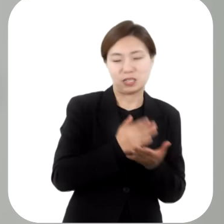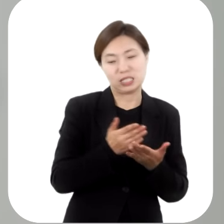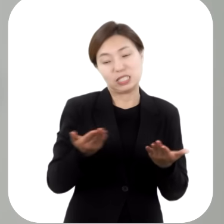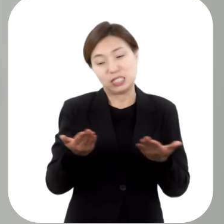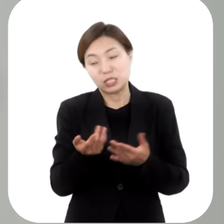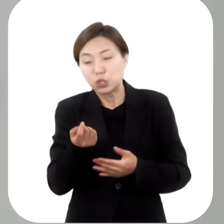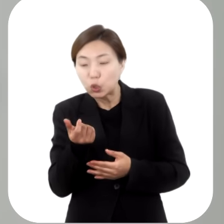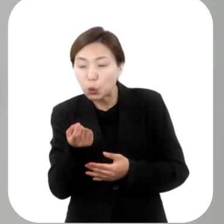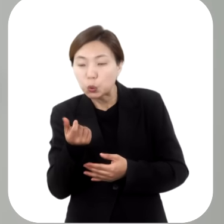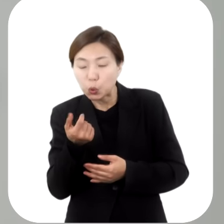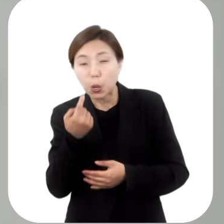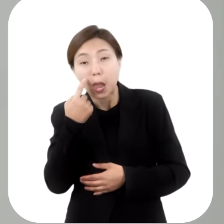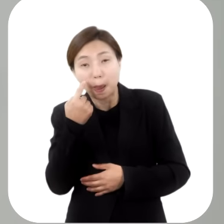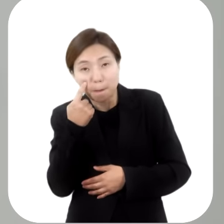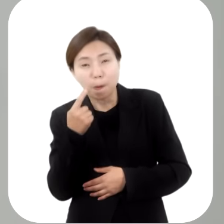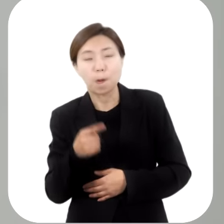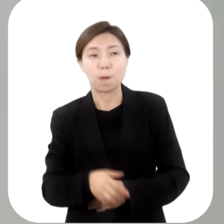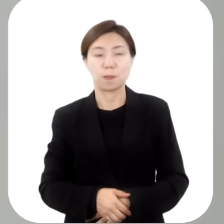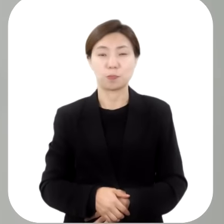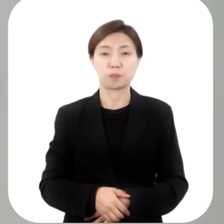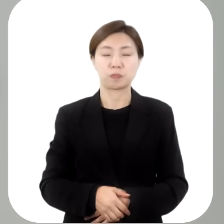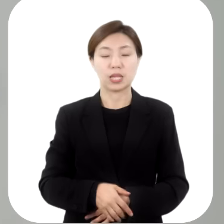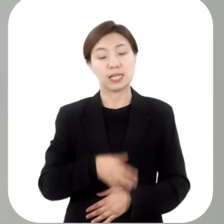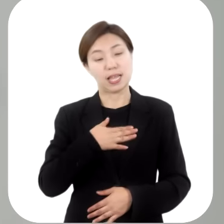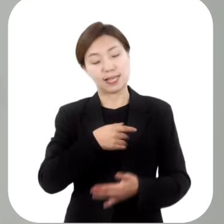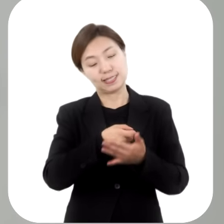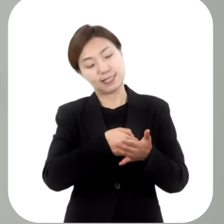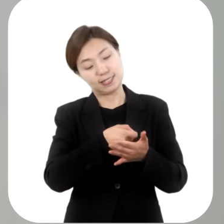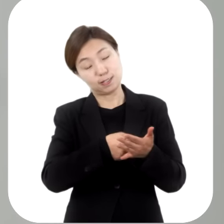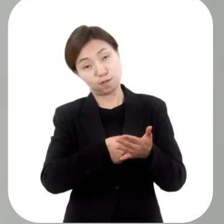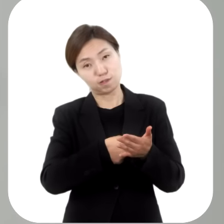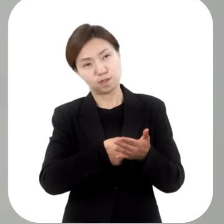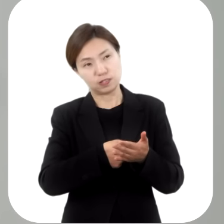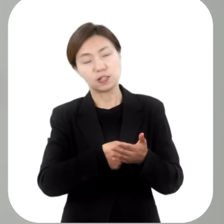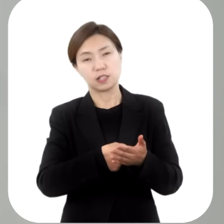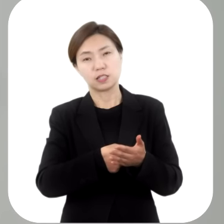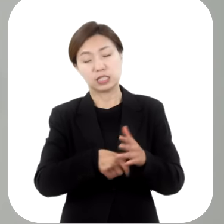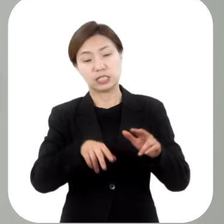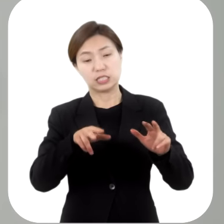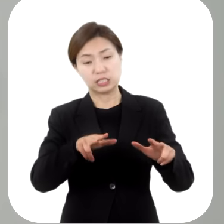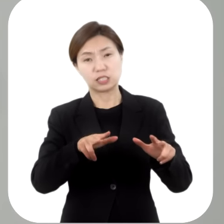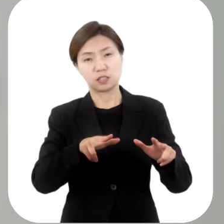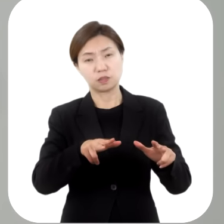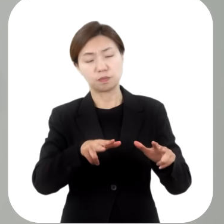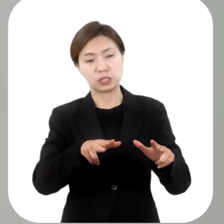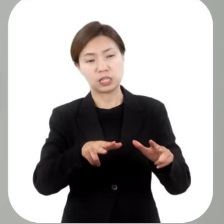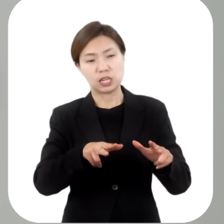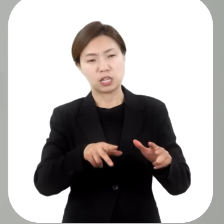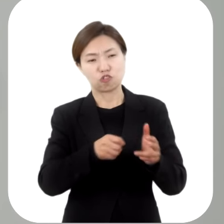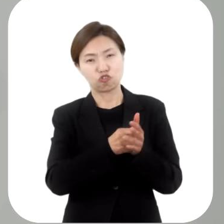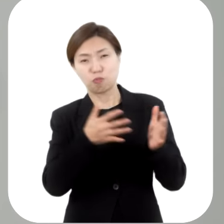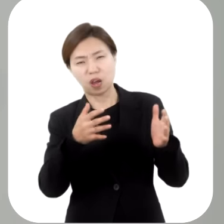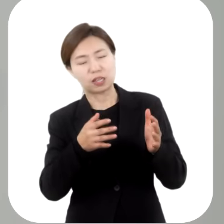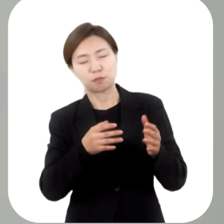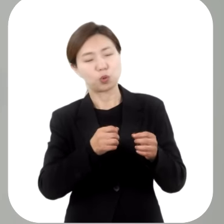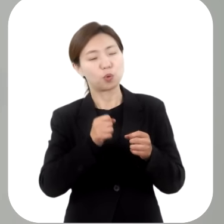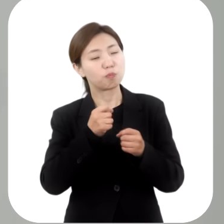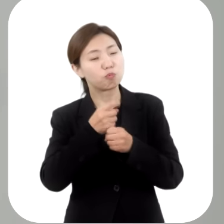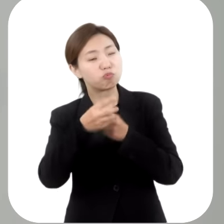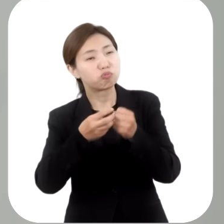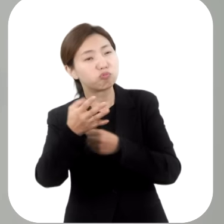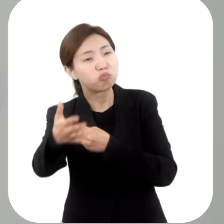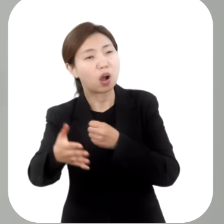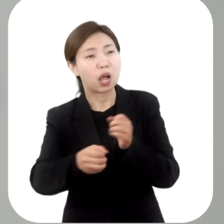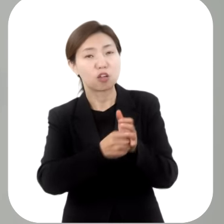일한다. 그러고 나는 막 글을 써서 이 시대에 알아주든 뭐 100년 뒤에